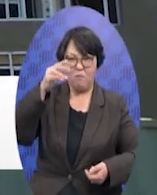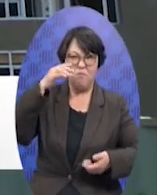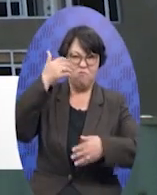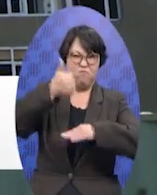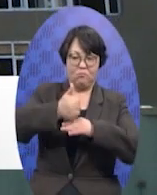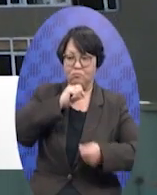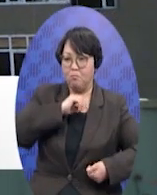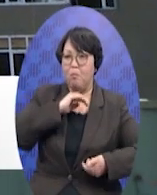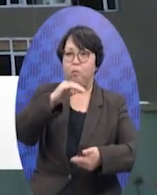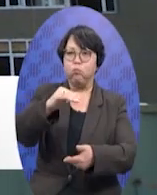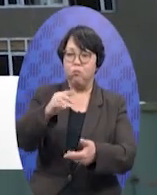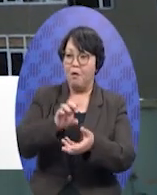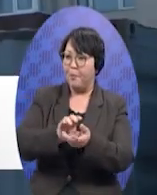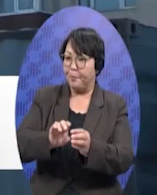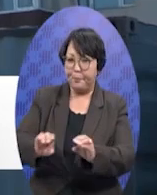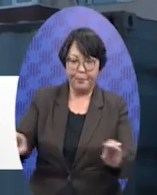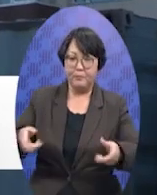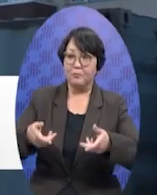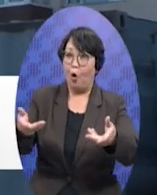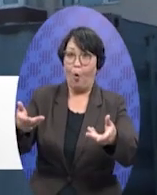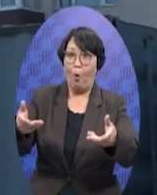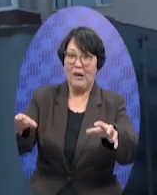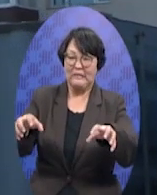татгалцсан тогтоогдох юм бол хариуцлага хүлээх нэ.